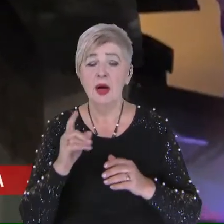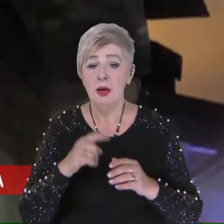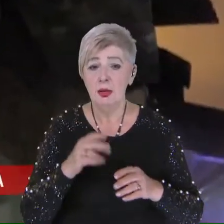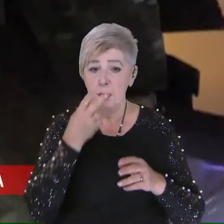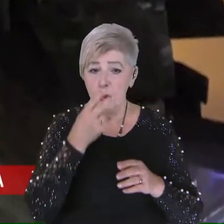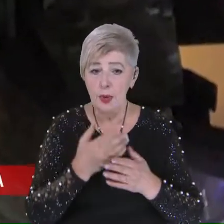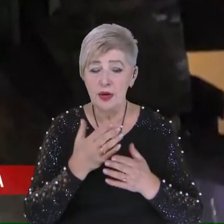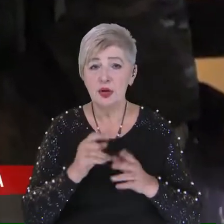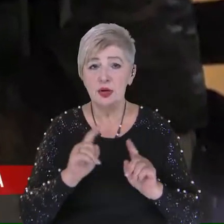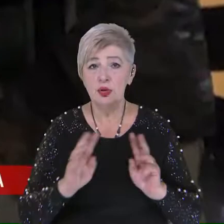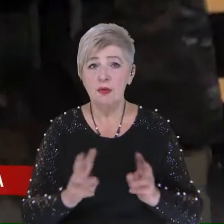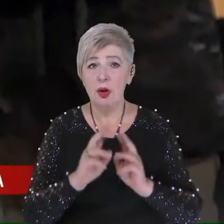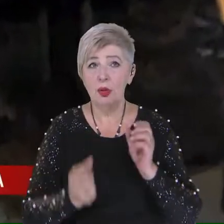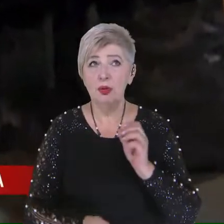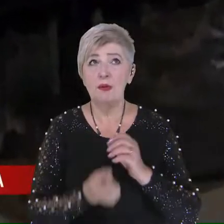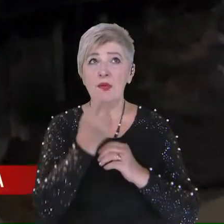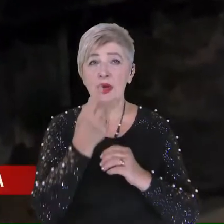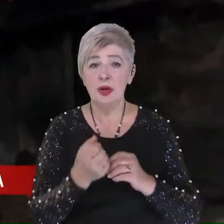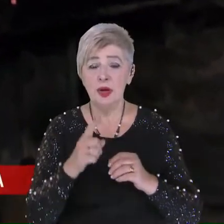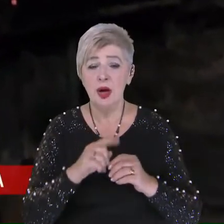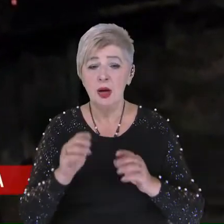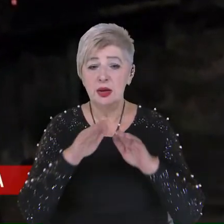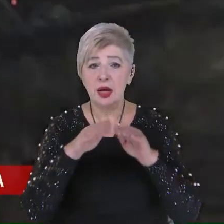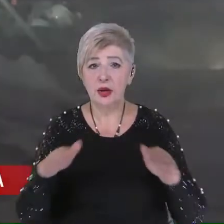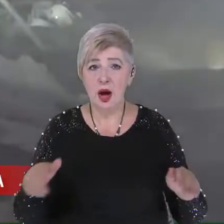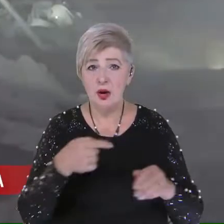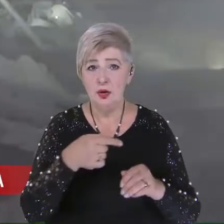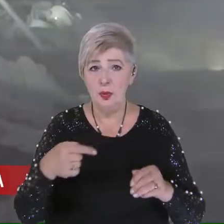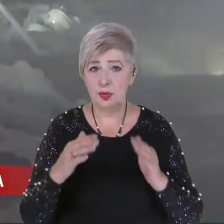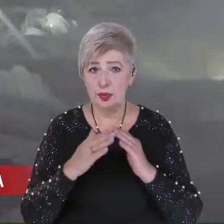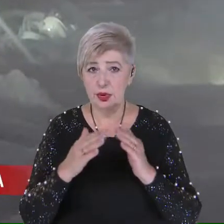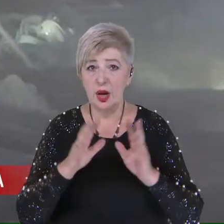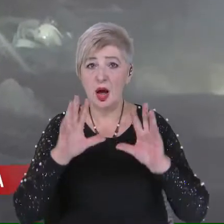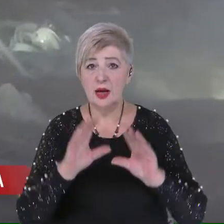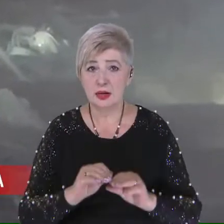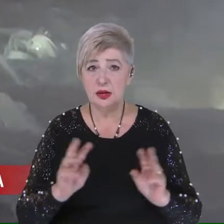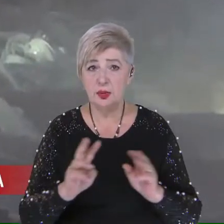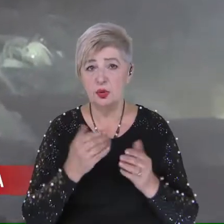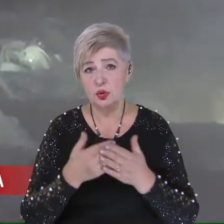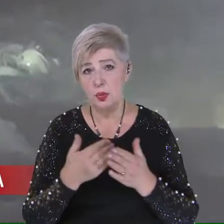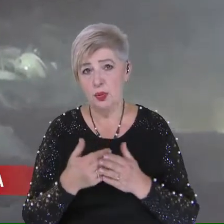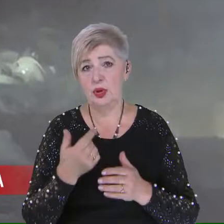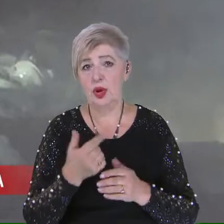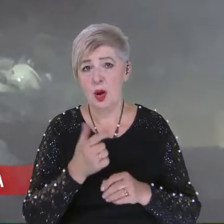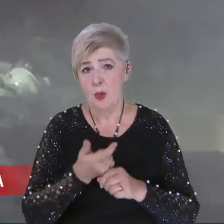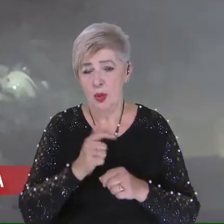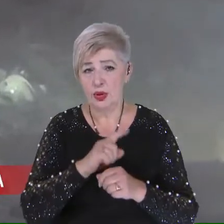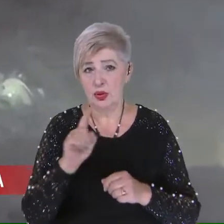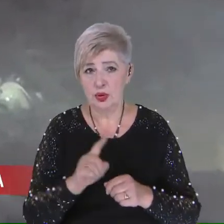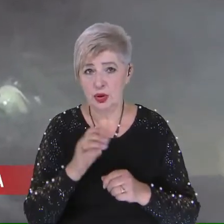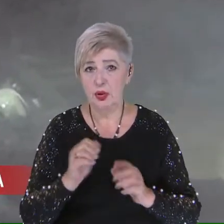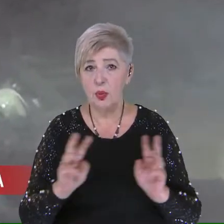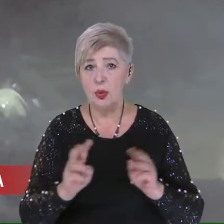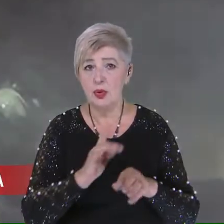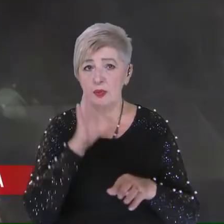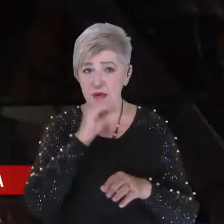що вогонь виник на даху одноповерхової оселі. Гасили пожежу понад годину, та полум'я встигло знищити